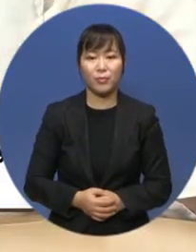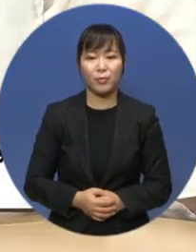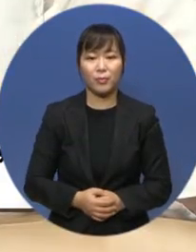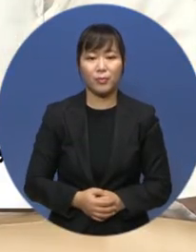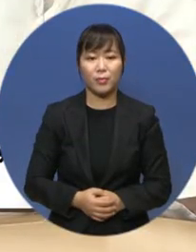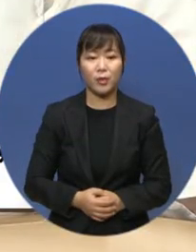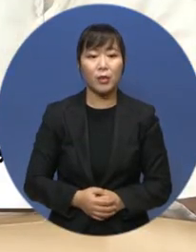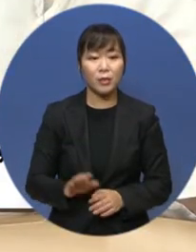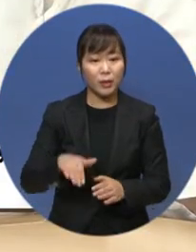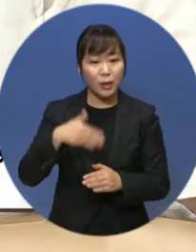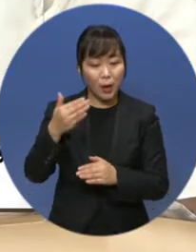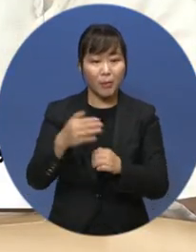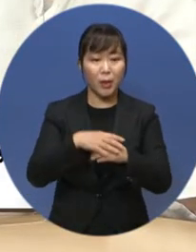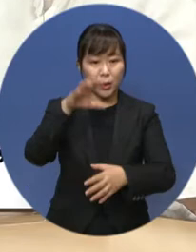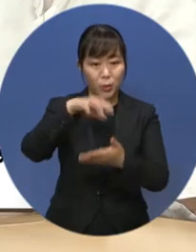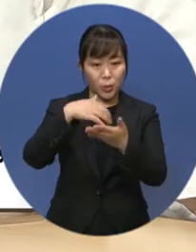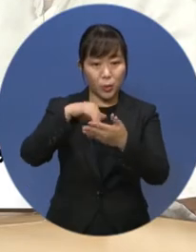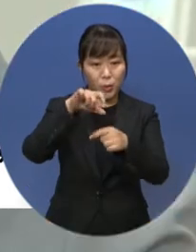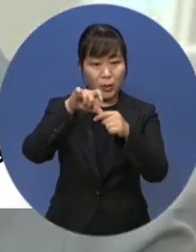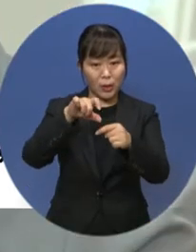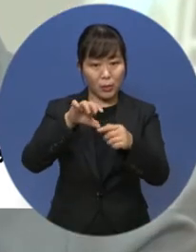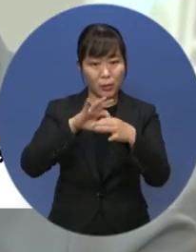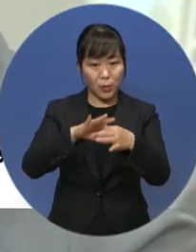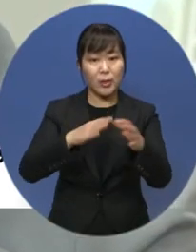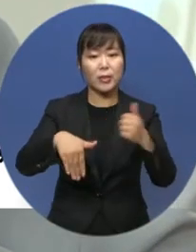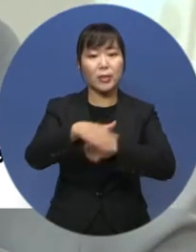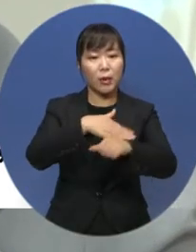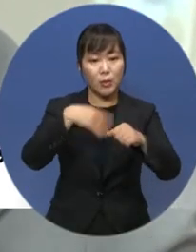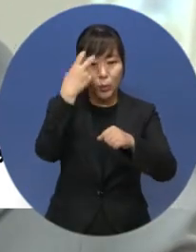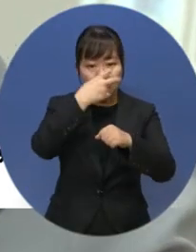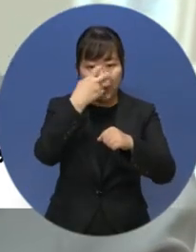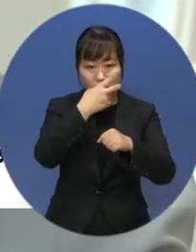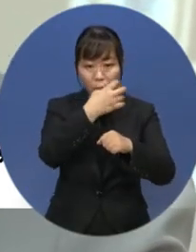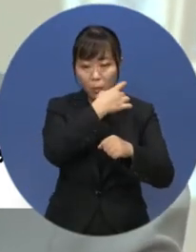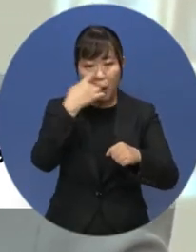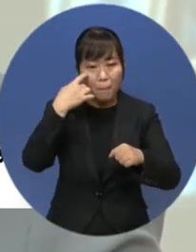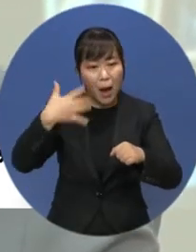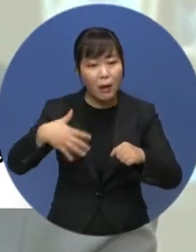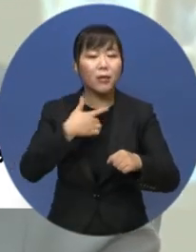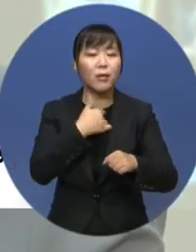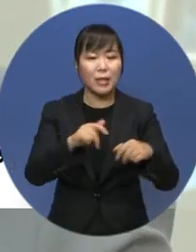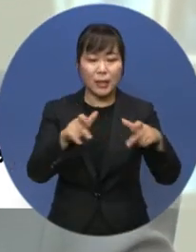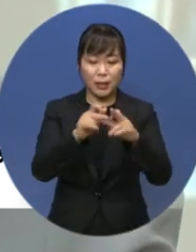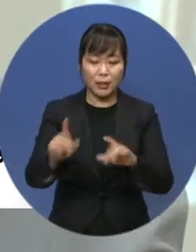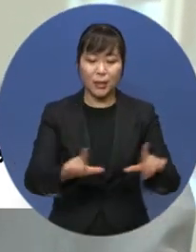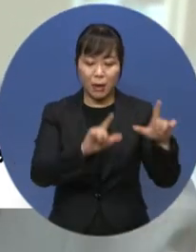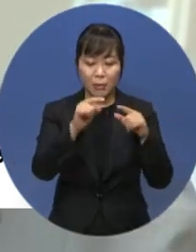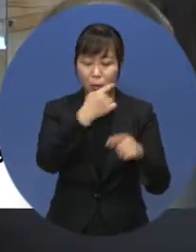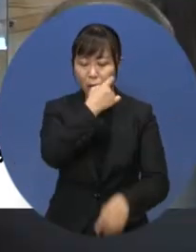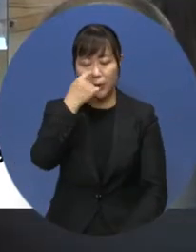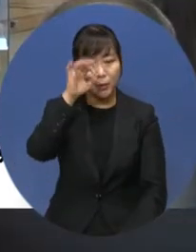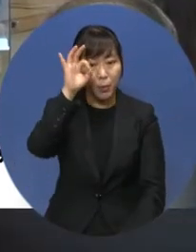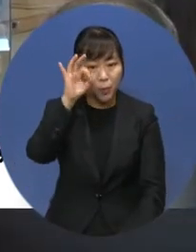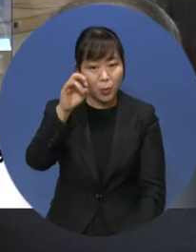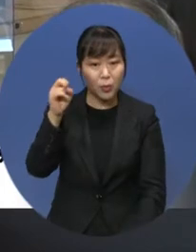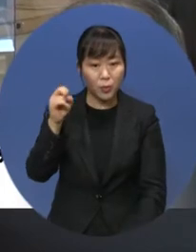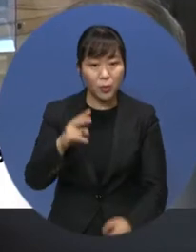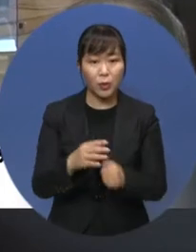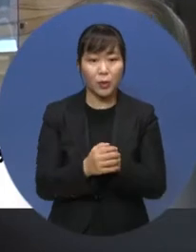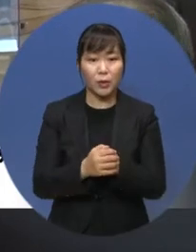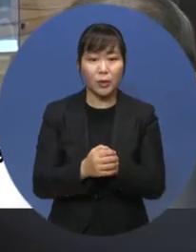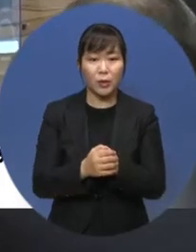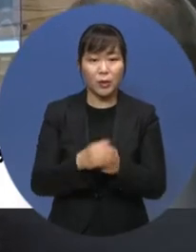한편 이어서 진행된 통계 세션을 통해 실태조사에서 살펴보지 못했던 장애인의 삶을 살펴보고